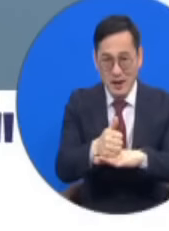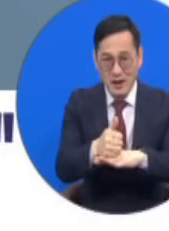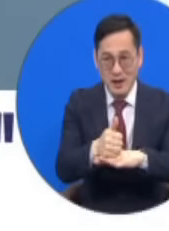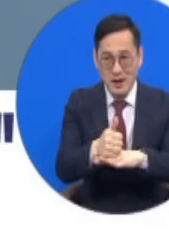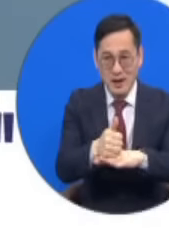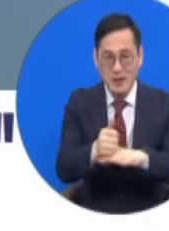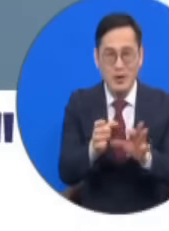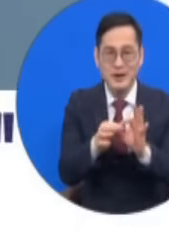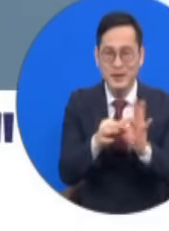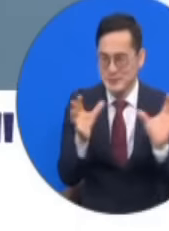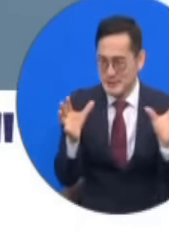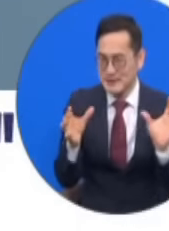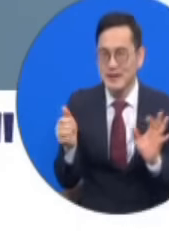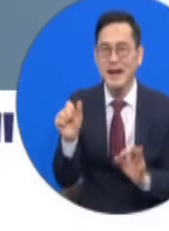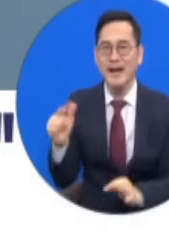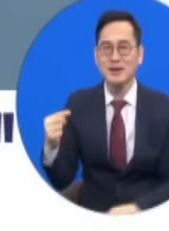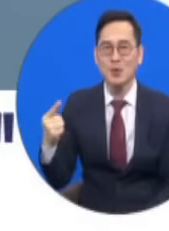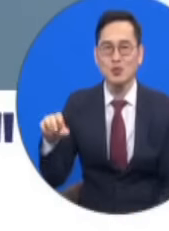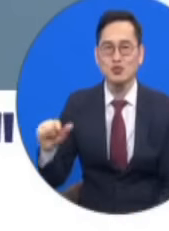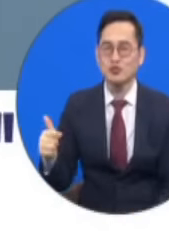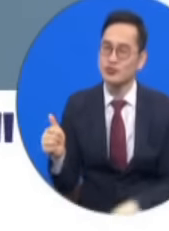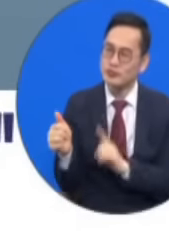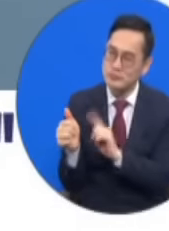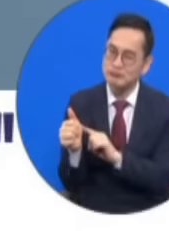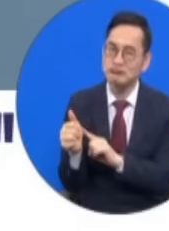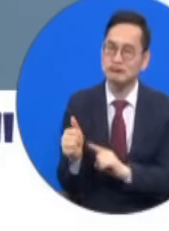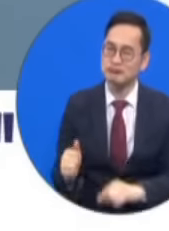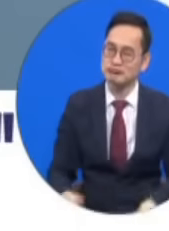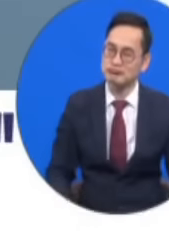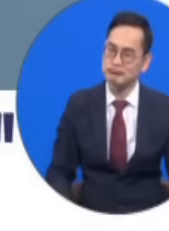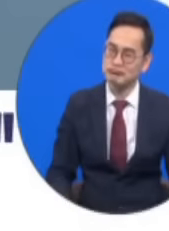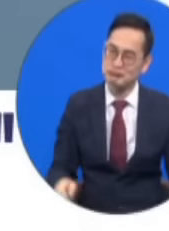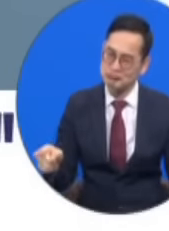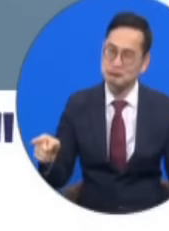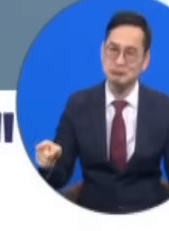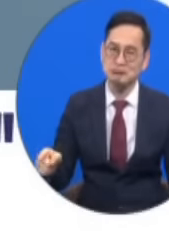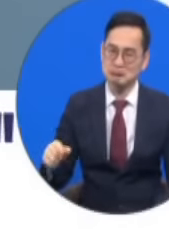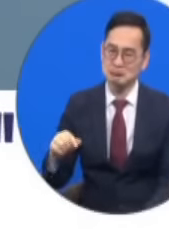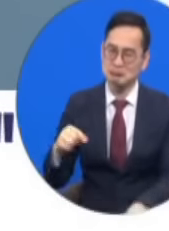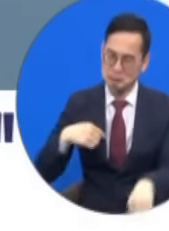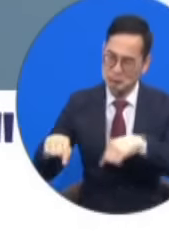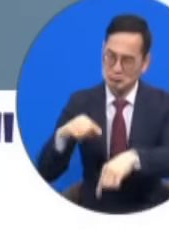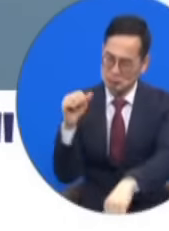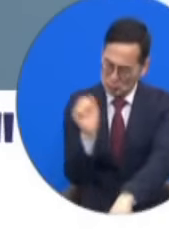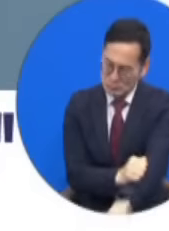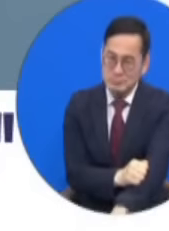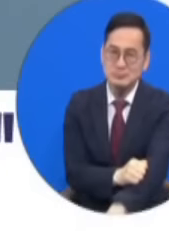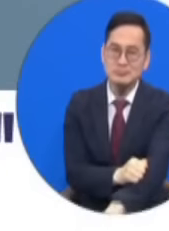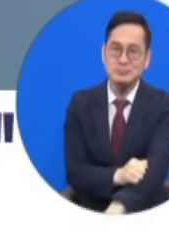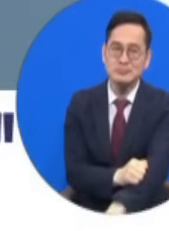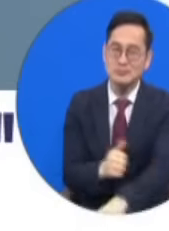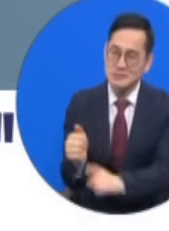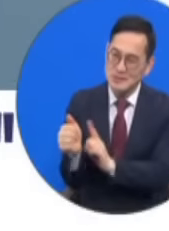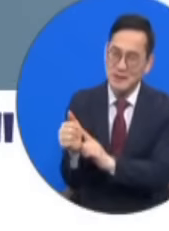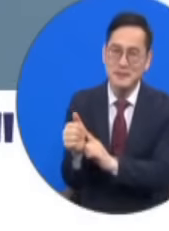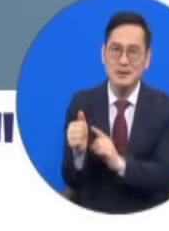선거는 한동훈이라고 하는 보수 쪽에 걸출한 인물을 발굴한 그런 선거로 기억이 당연히 될 수 있을